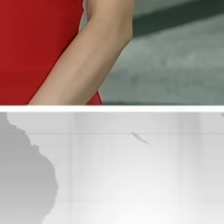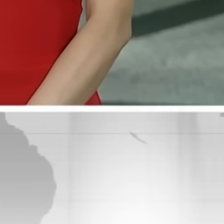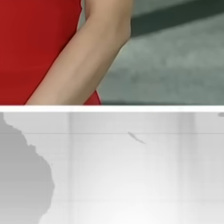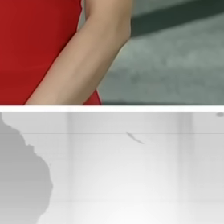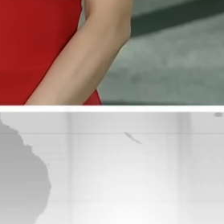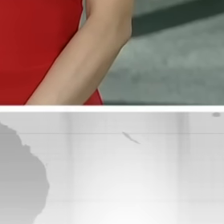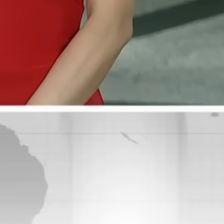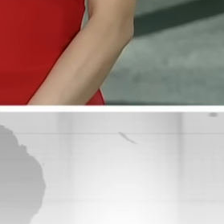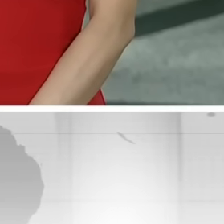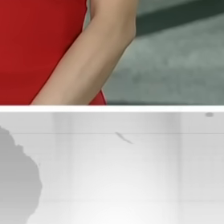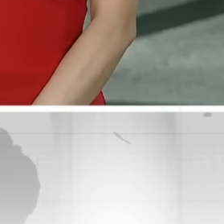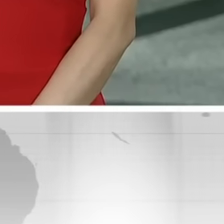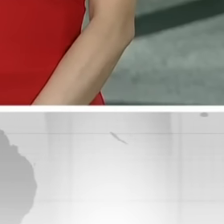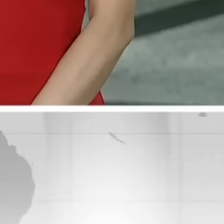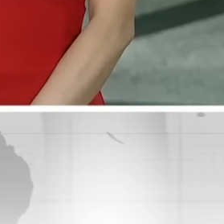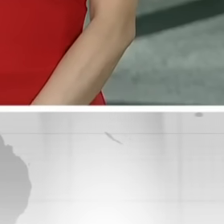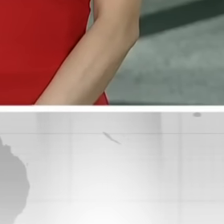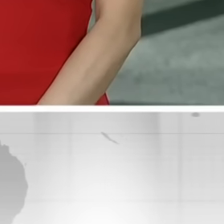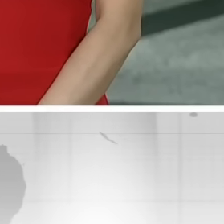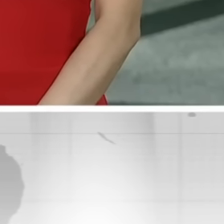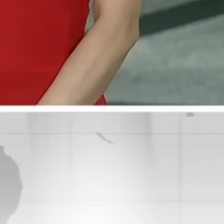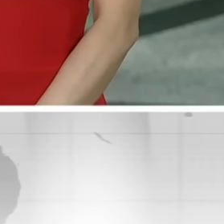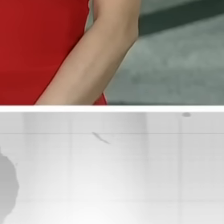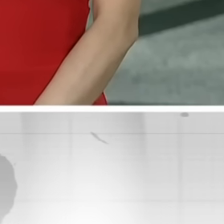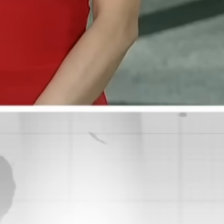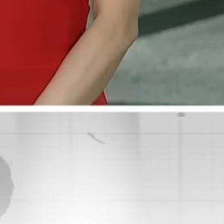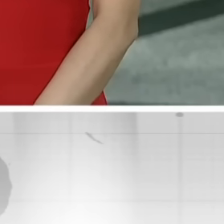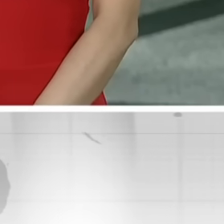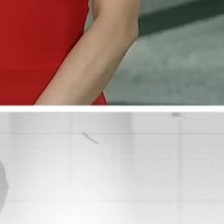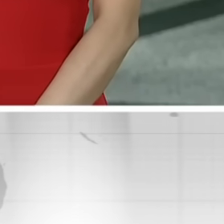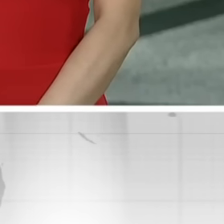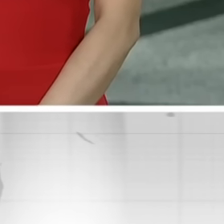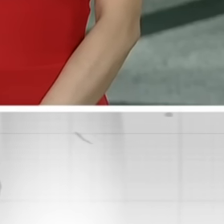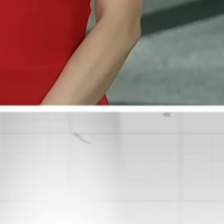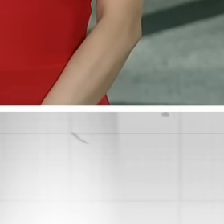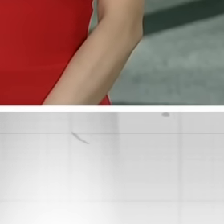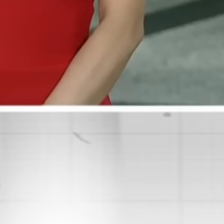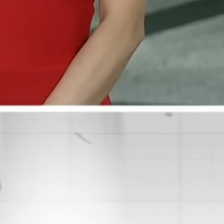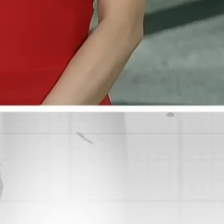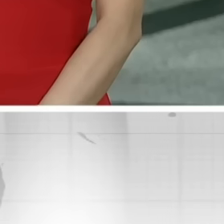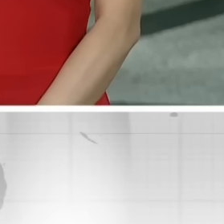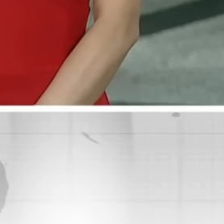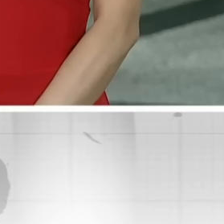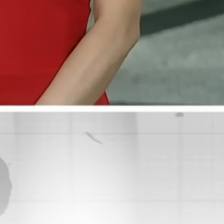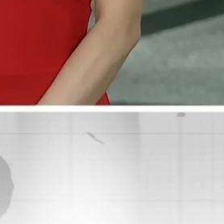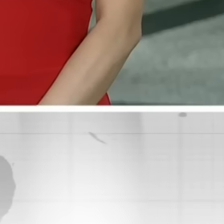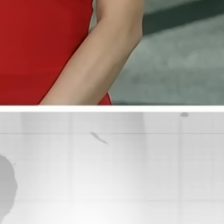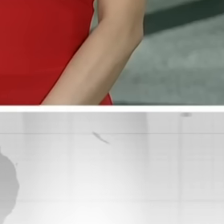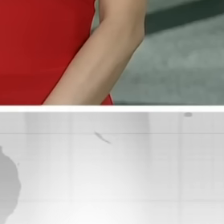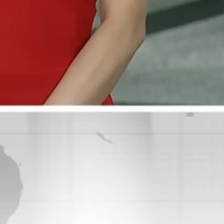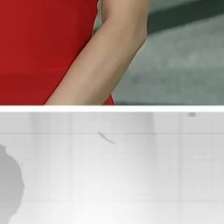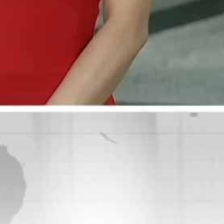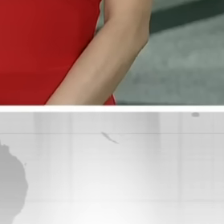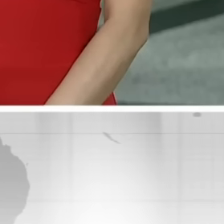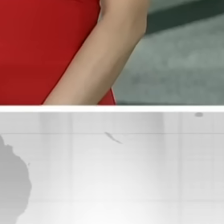Delikado yun. Hand fertilize. Baka may tumubo. Alam mo, inisip ko pa nga, teka lang sa nang joke dito, tapos nakuha